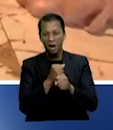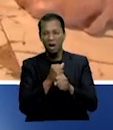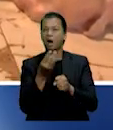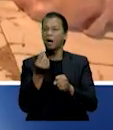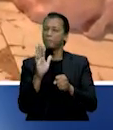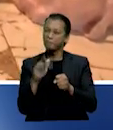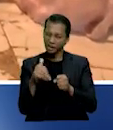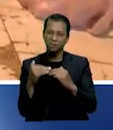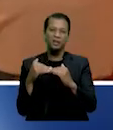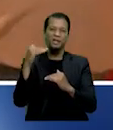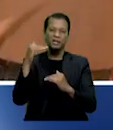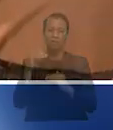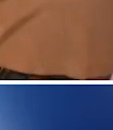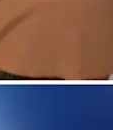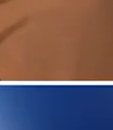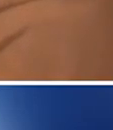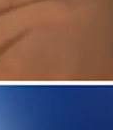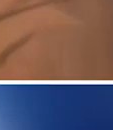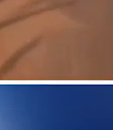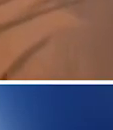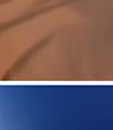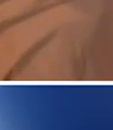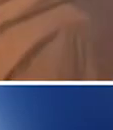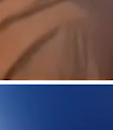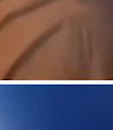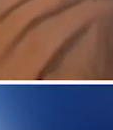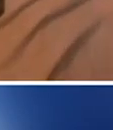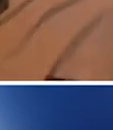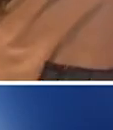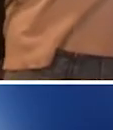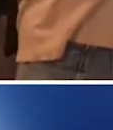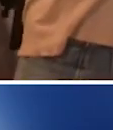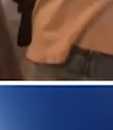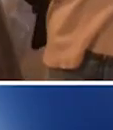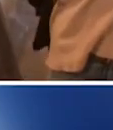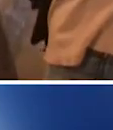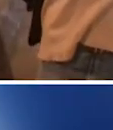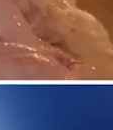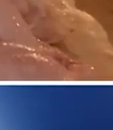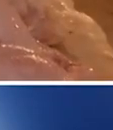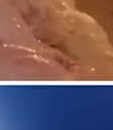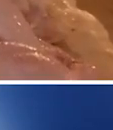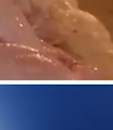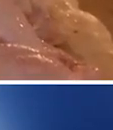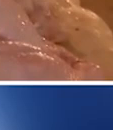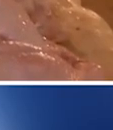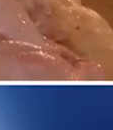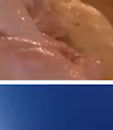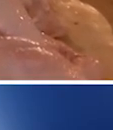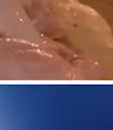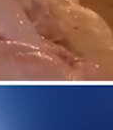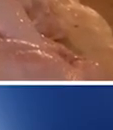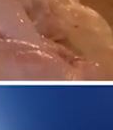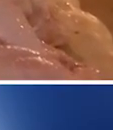Tomang Barat atau yang lebih dikenal dengan Pasar Kopro. Untuk harga ayam potong saat ini berada di angka Rp55.000